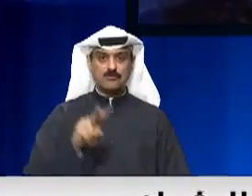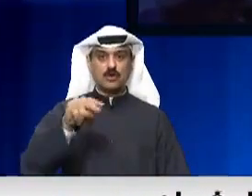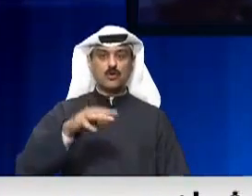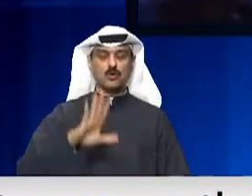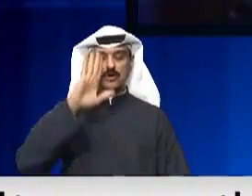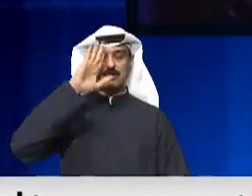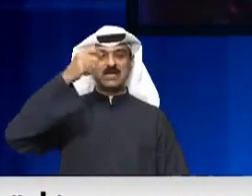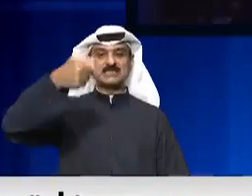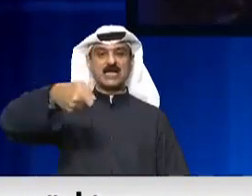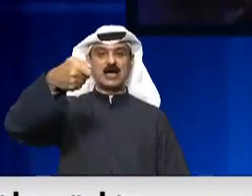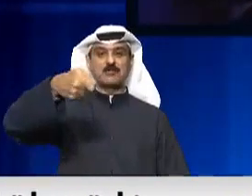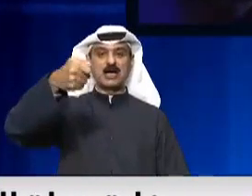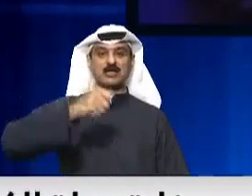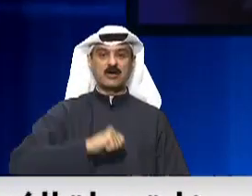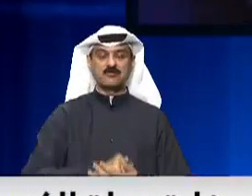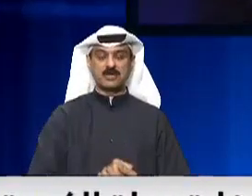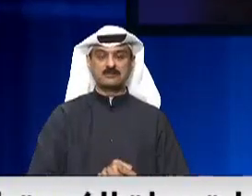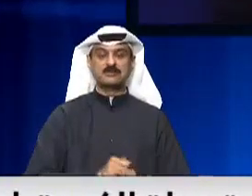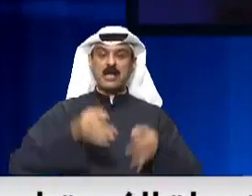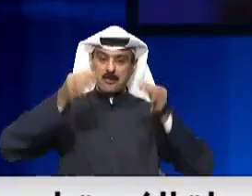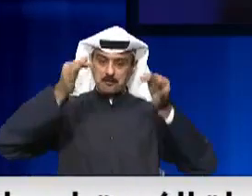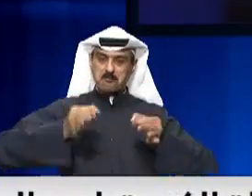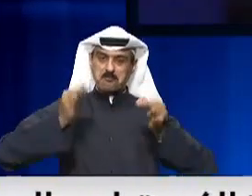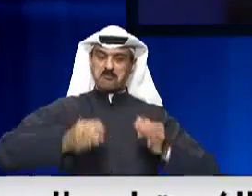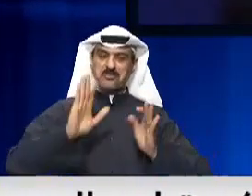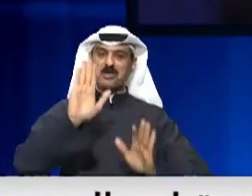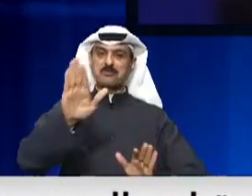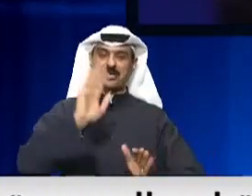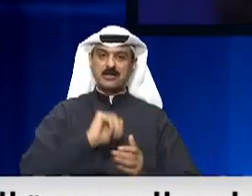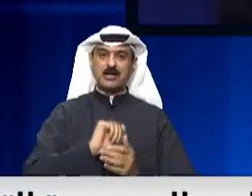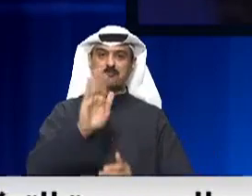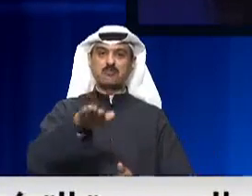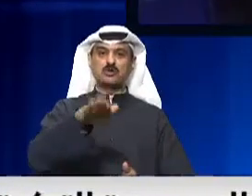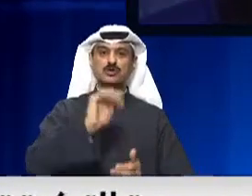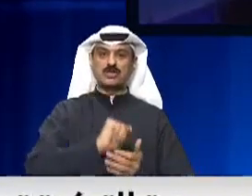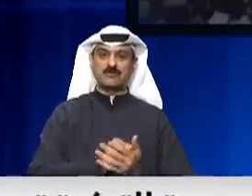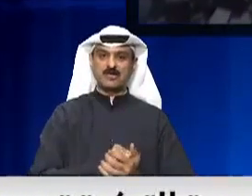فيكم. بالضبط مثل ما تفضلت الله يحفظك،